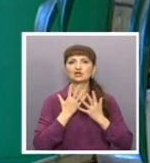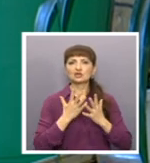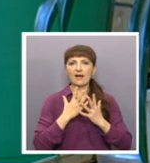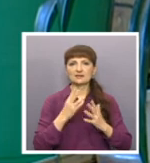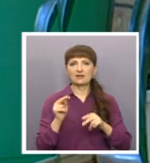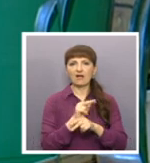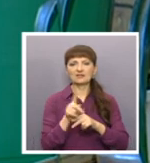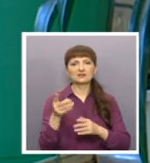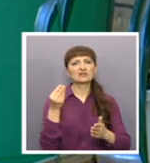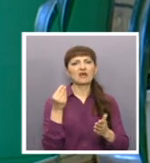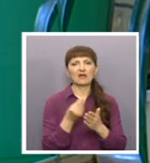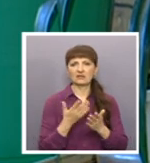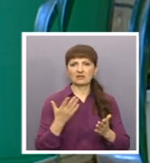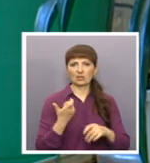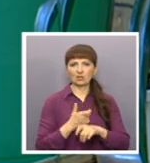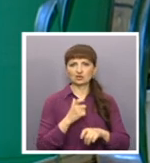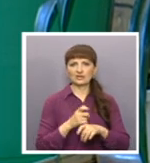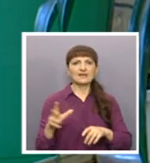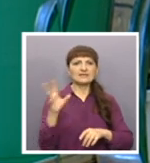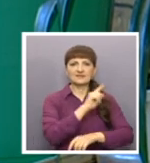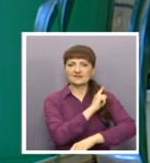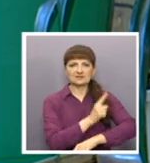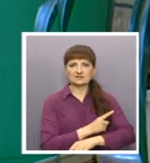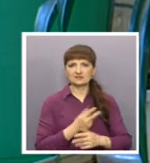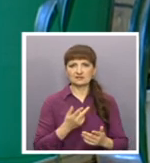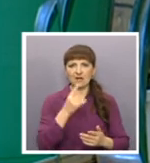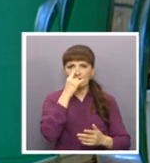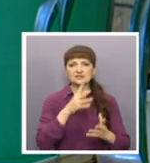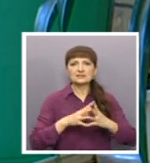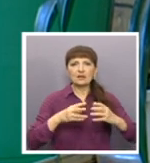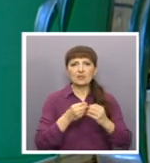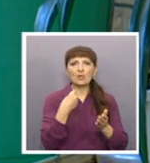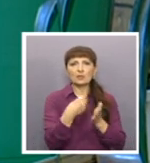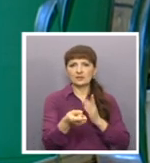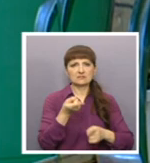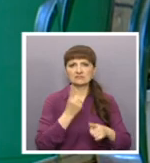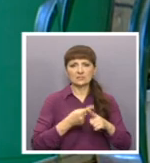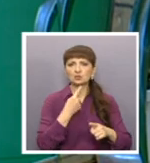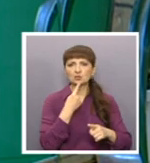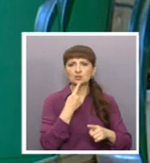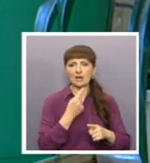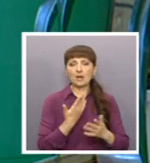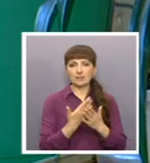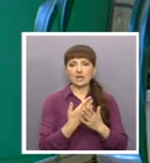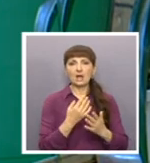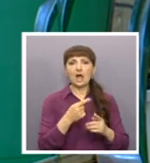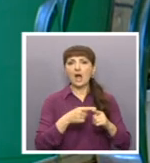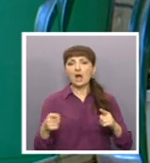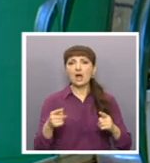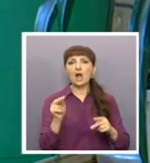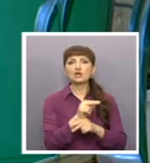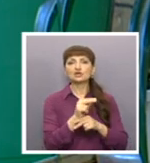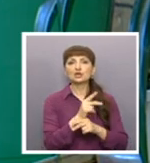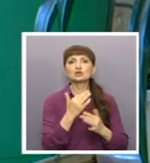очень дорогие, не под силу как бы ни одной казахстанской семьи их купить. Потому что вот курс, например, лечения